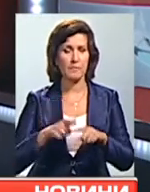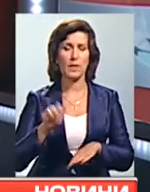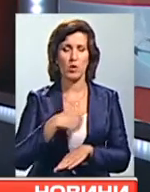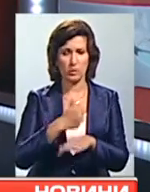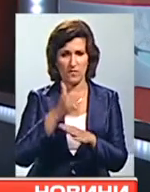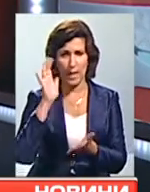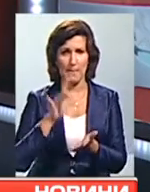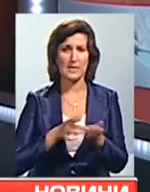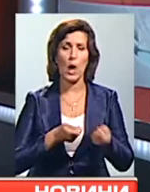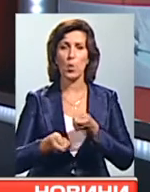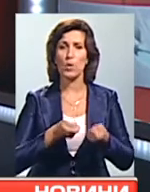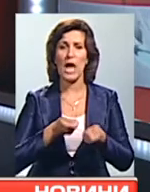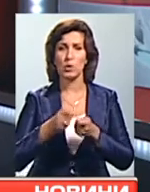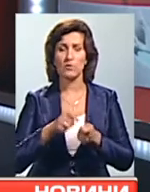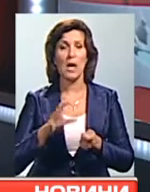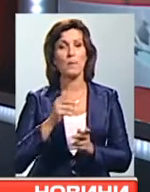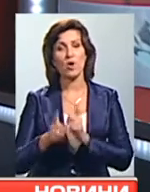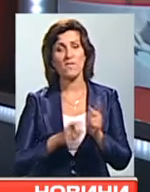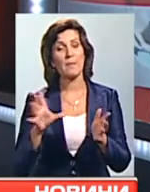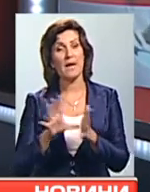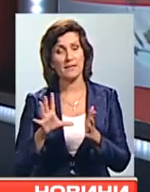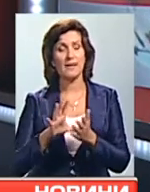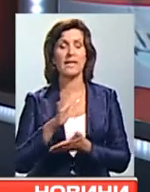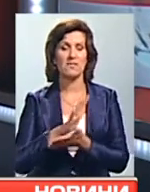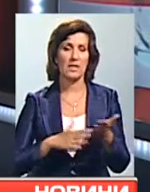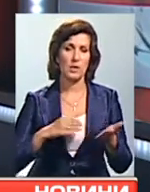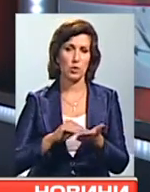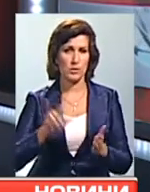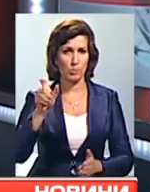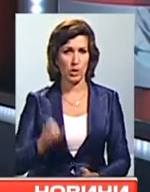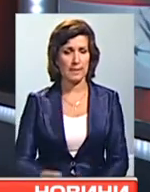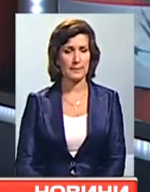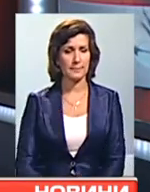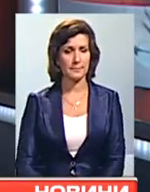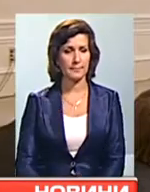основна мета урядовців. Про реформування енергетики далі Ірина Виноградова.